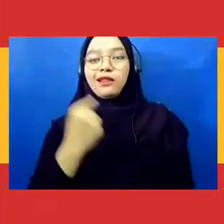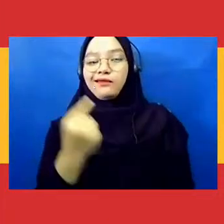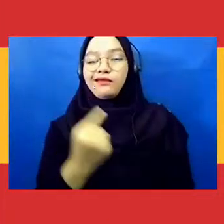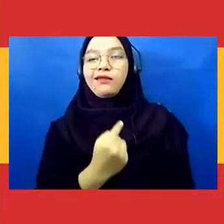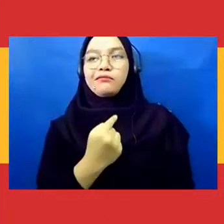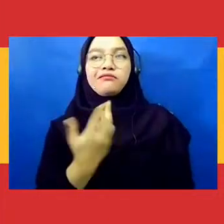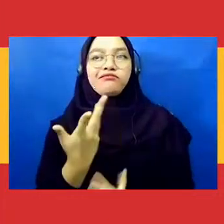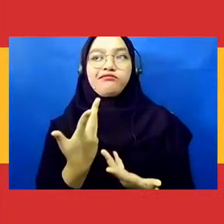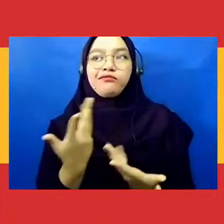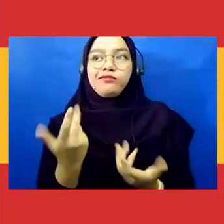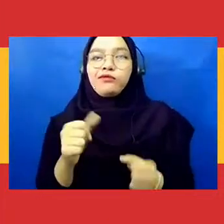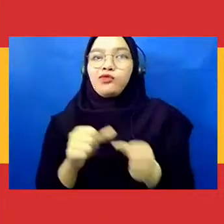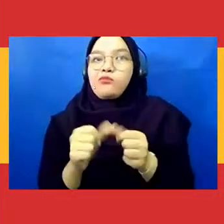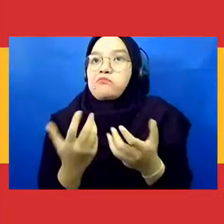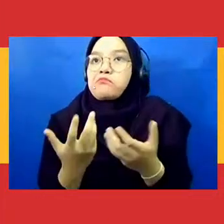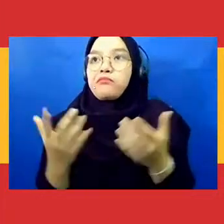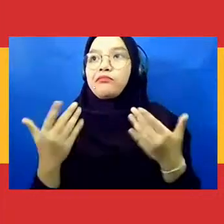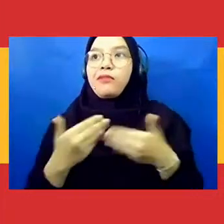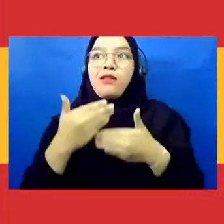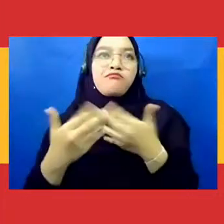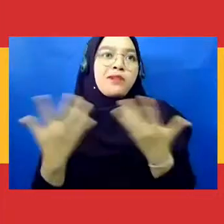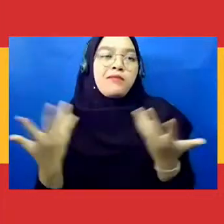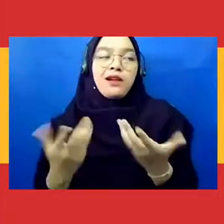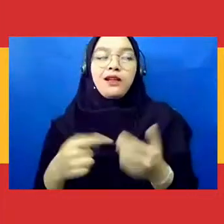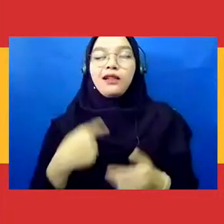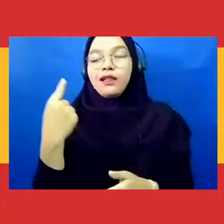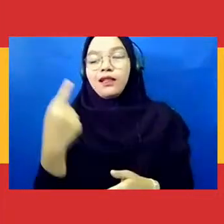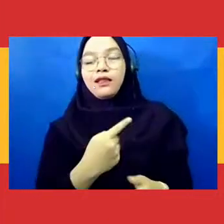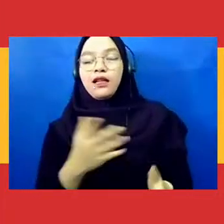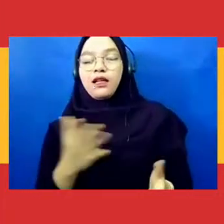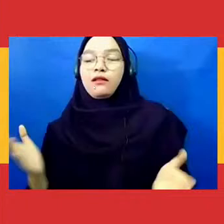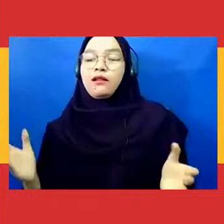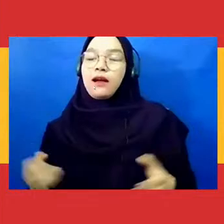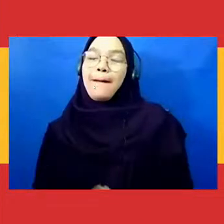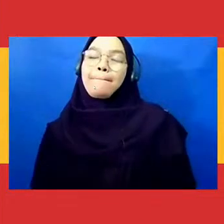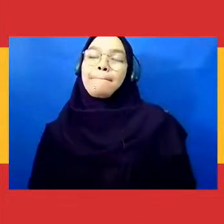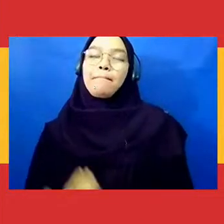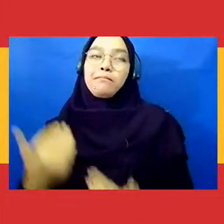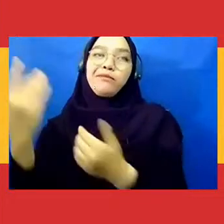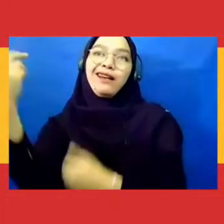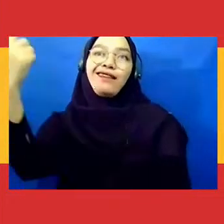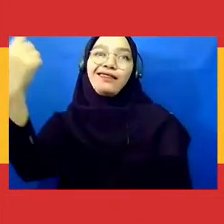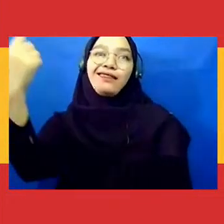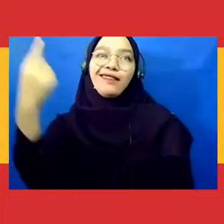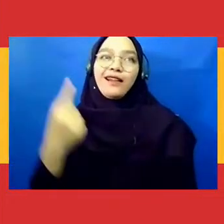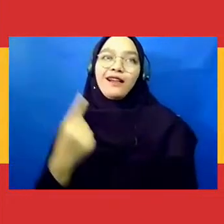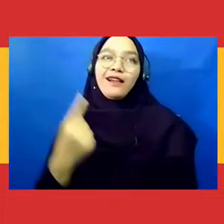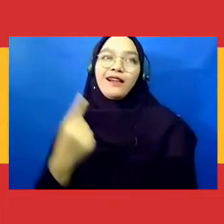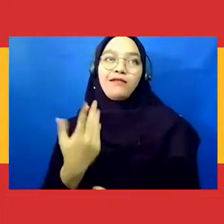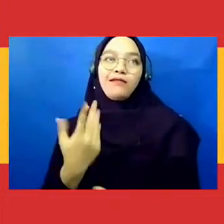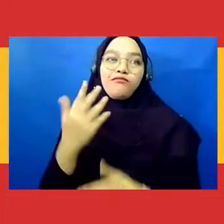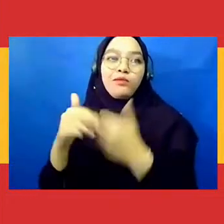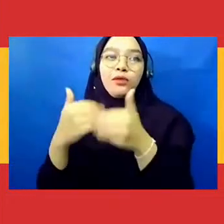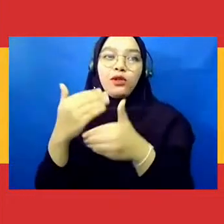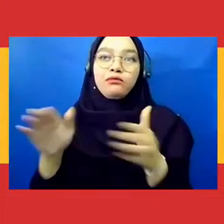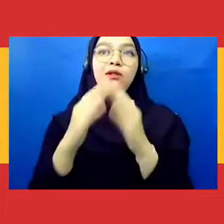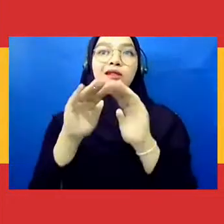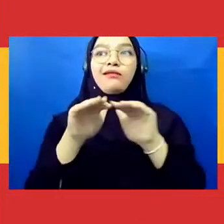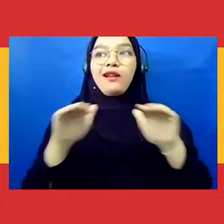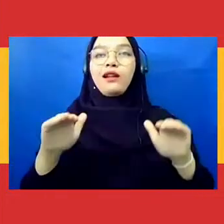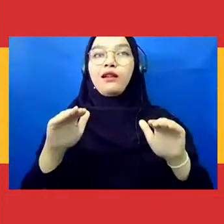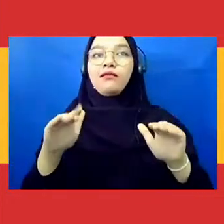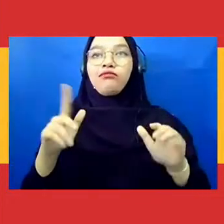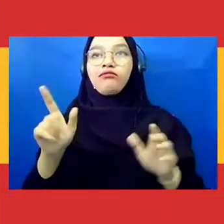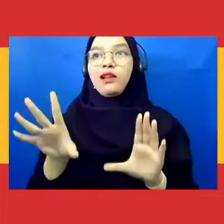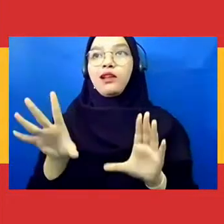menghadirkan proses pembangunan ini yang berkeadilan dan tentu juga memikirkan kesetaraan dalam hal